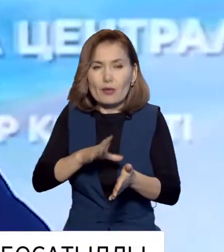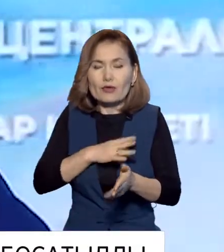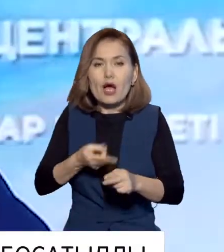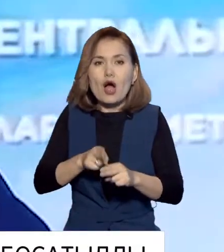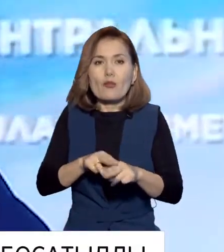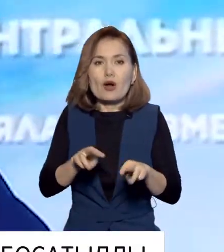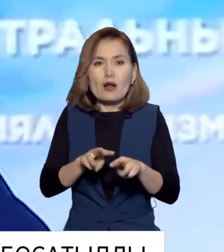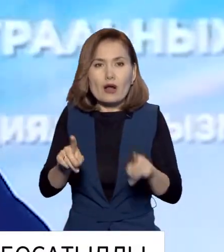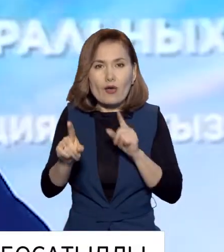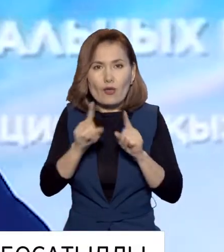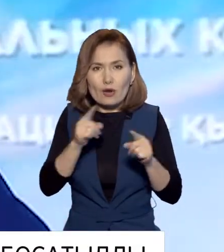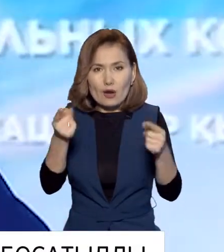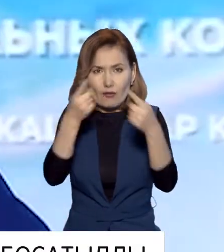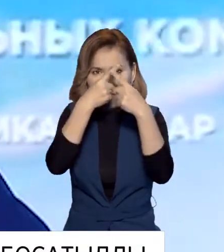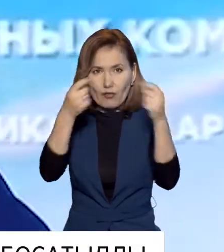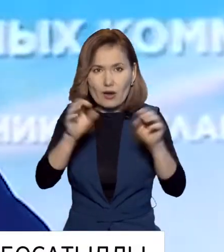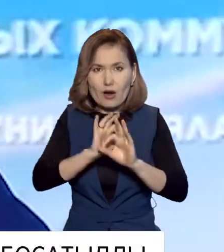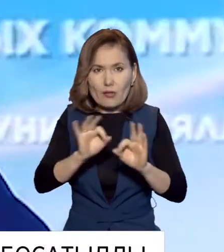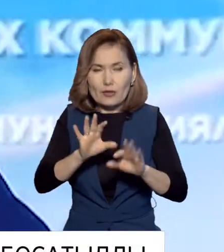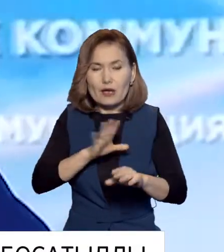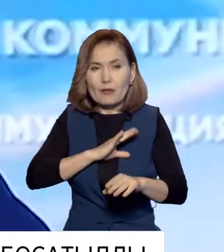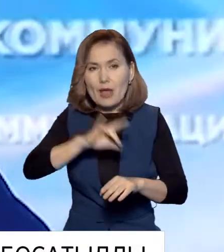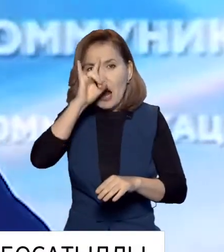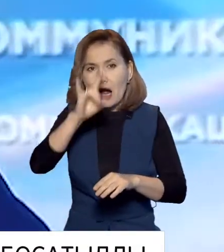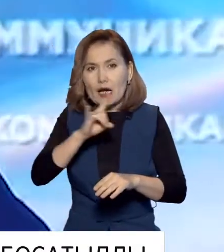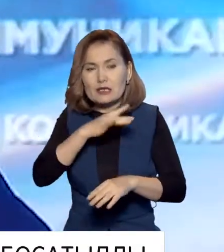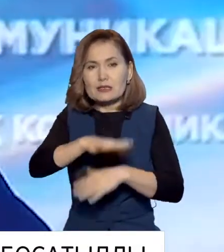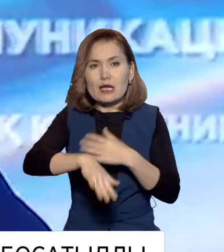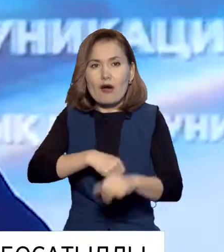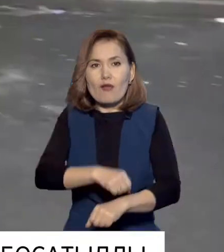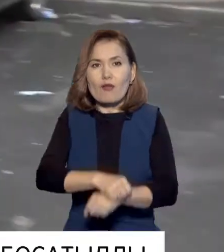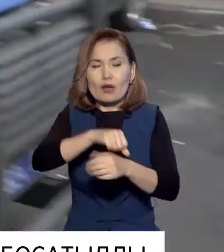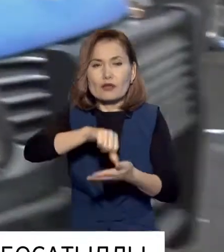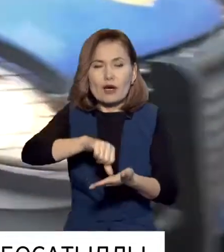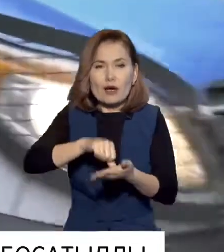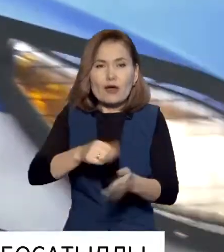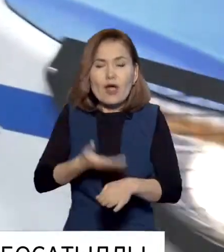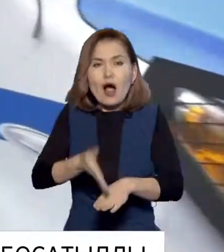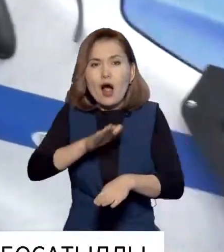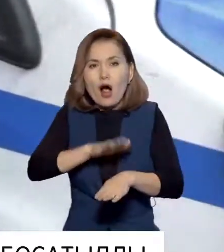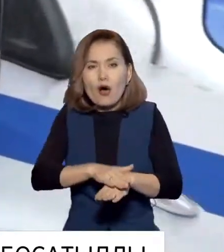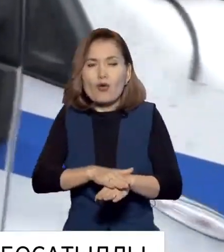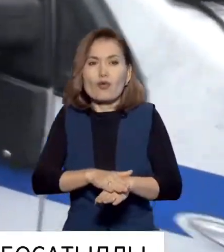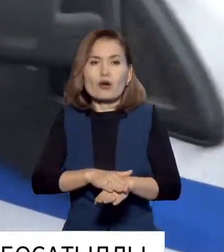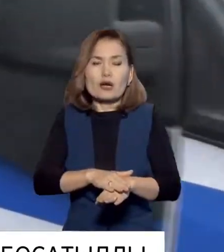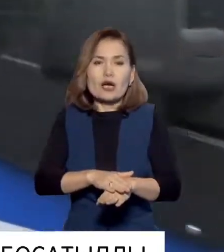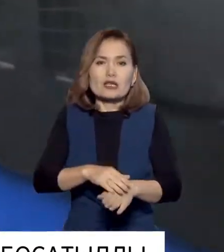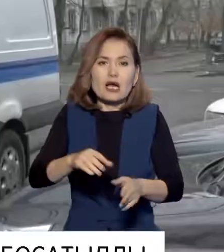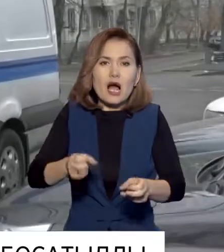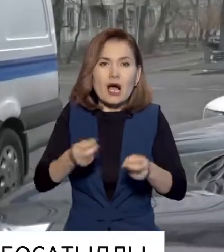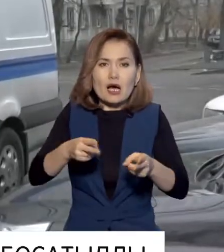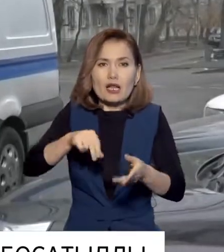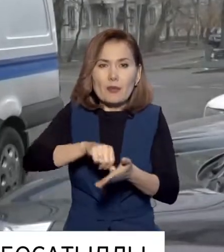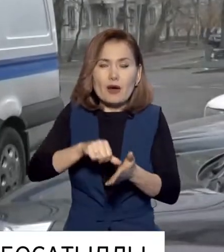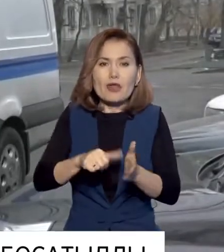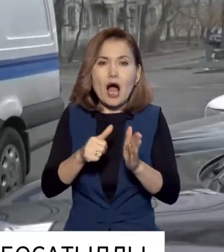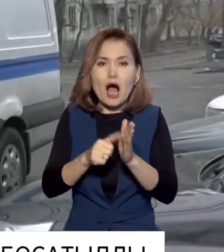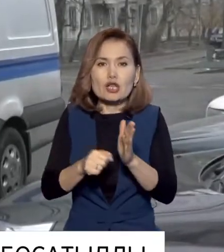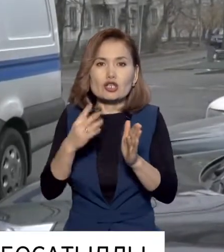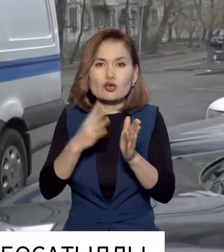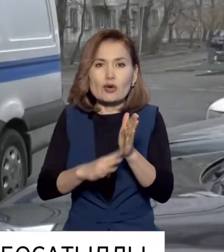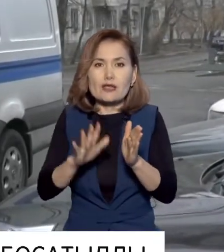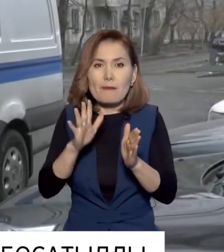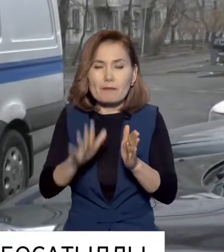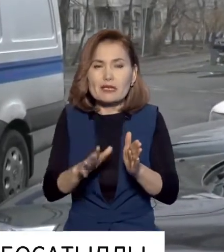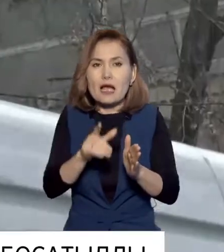коммуникациялар қызметінде өткен брифингте мәлім етті. Елдегі тәртіпсіздіктерге байланысты ауыр және аса ауыр қылмыстар бойынша 695 сотқа